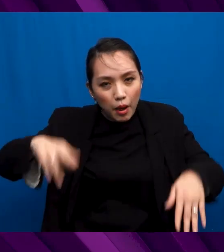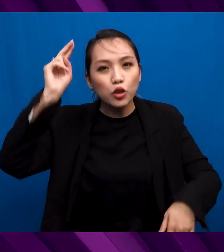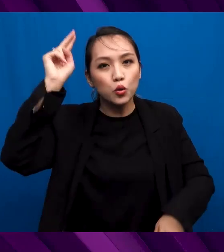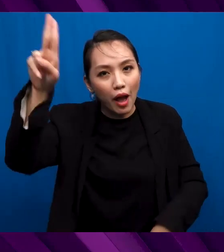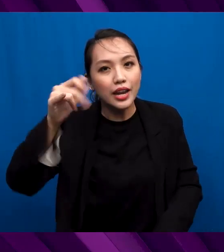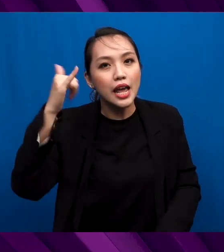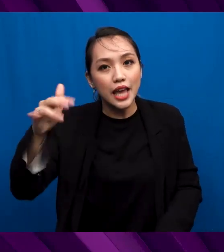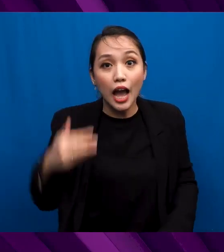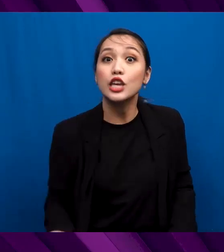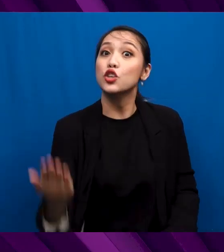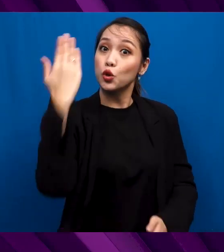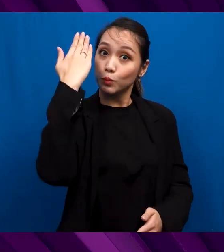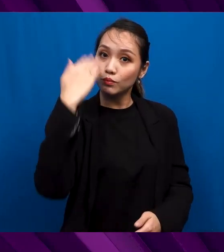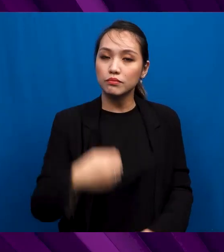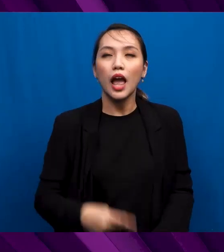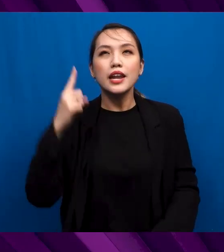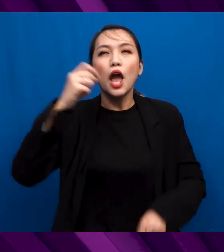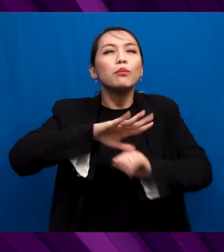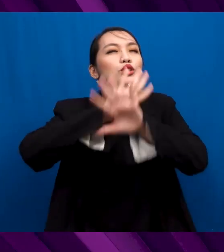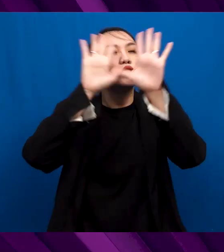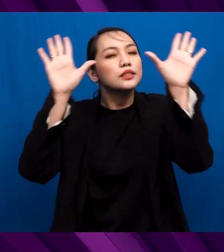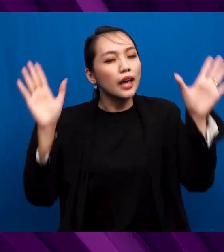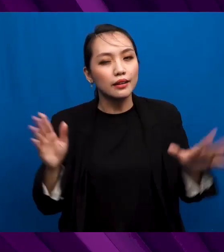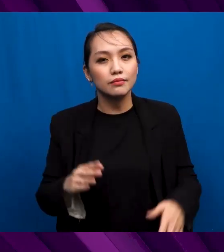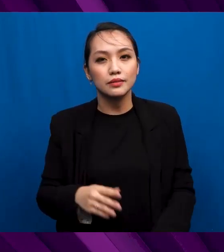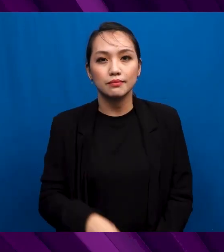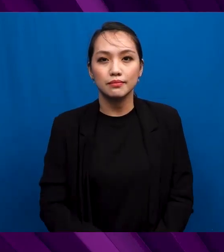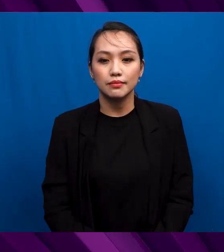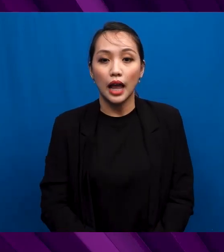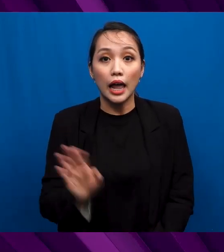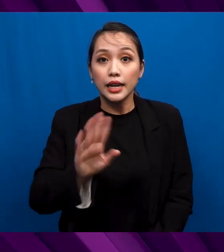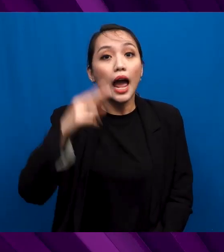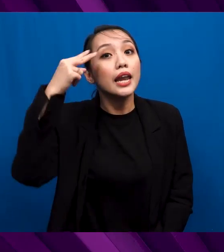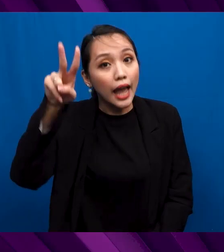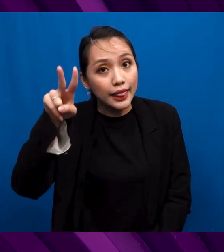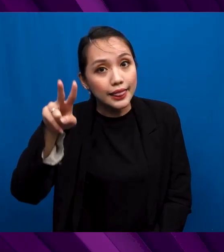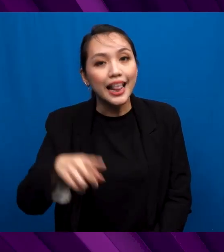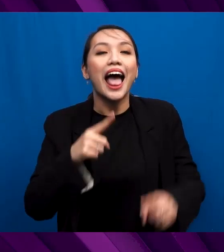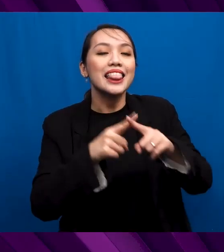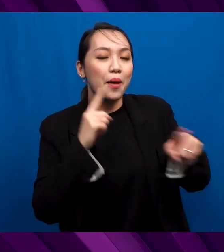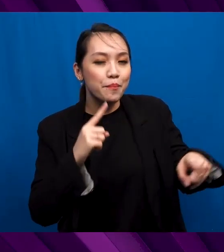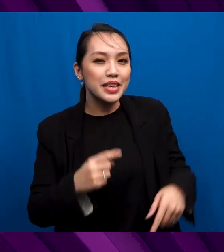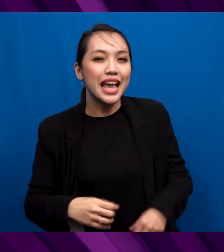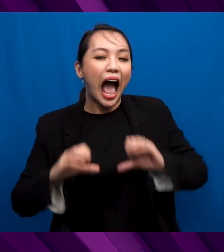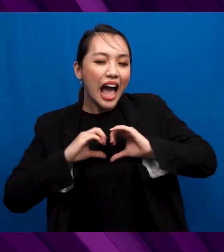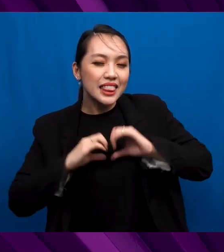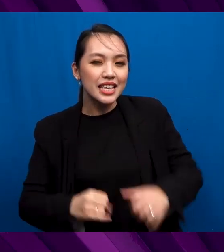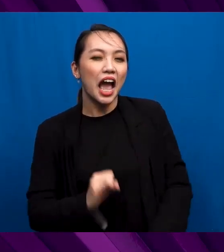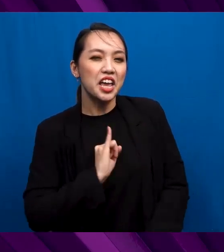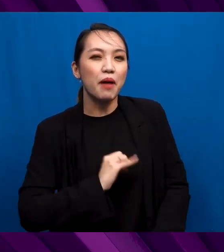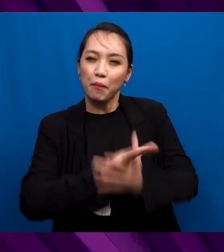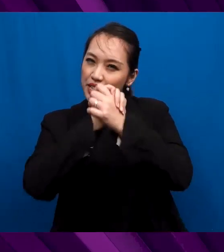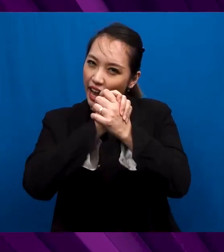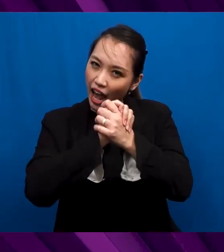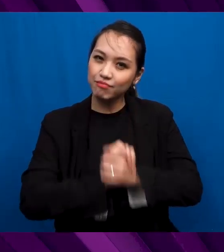dia begitu besar, kita tidak perlu melihat dia. Iman timbul dari pendengaran. Yang penting kita taat dan berbuah. Itu